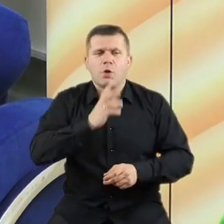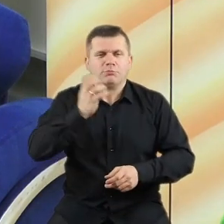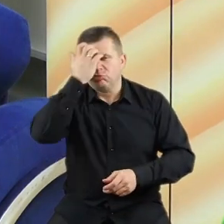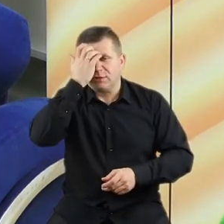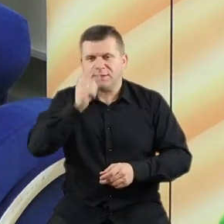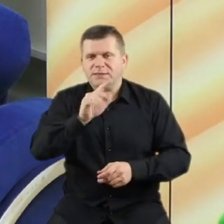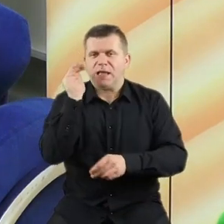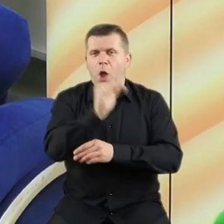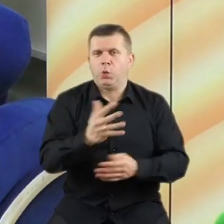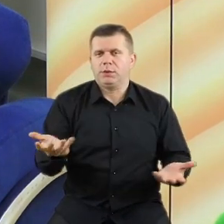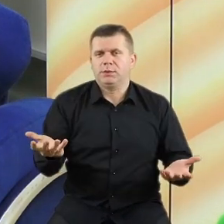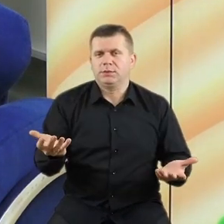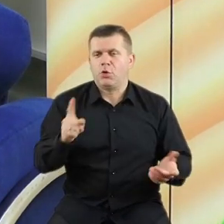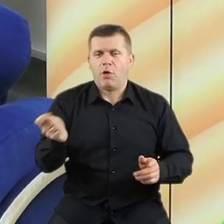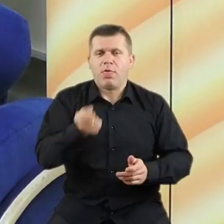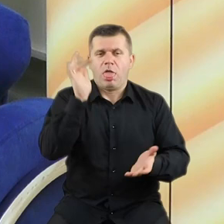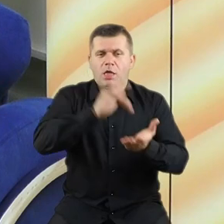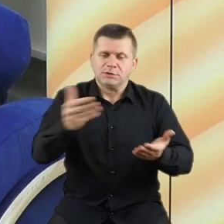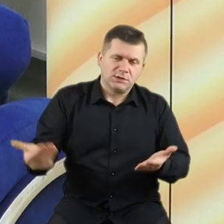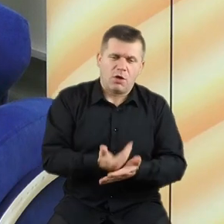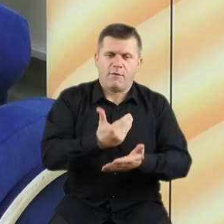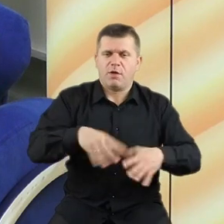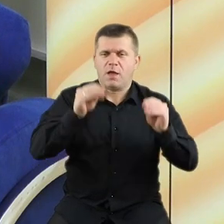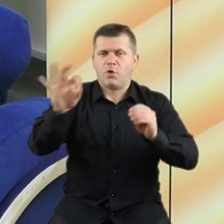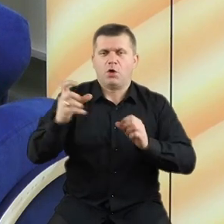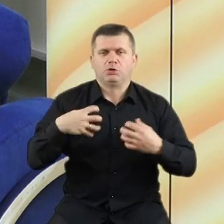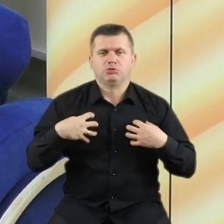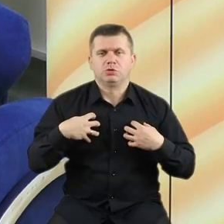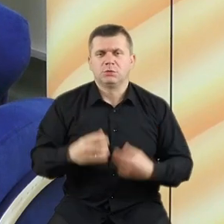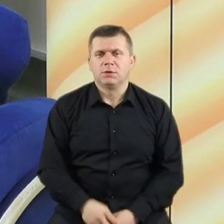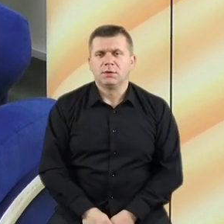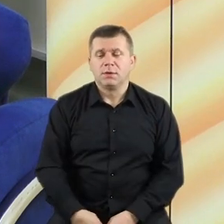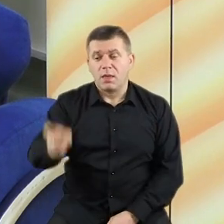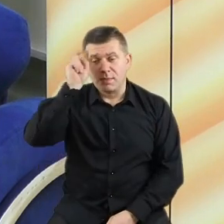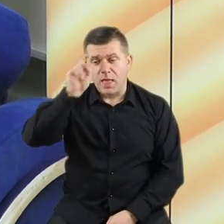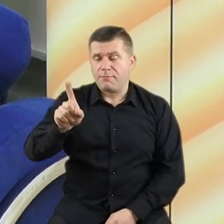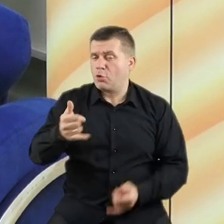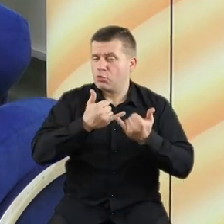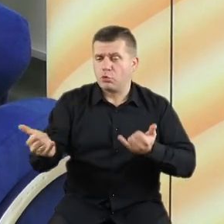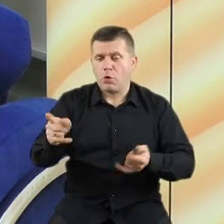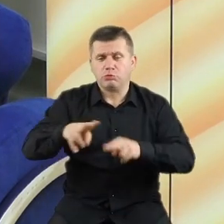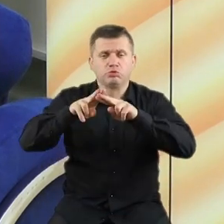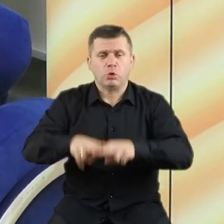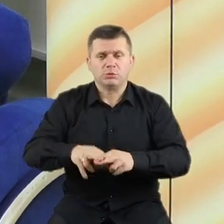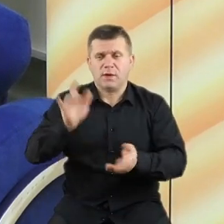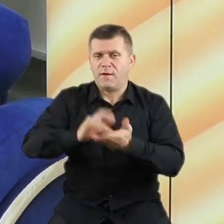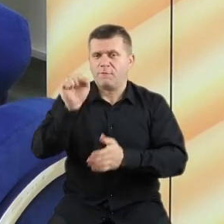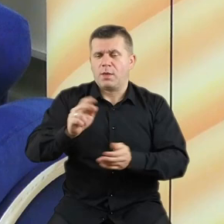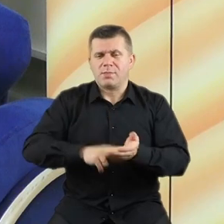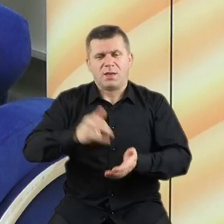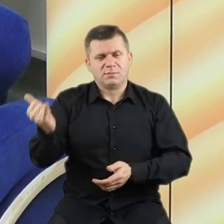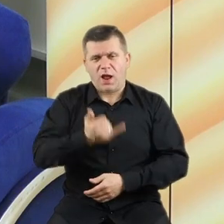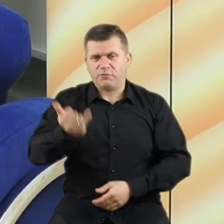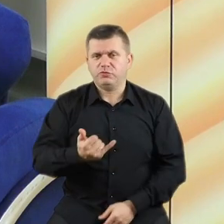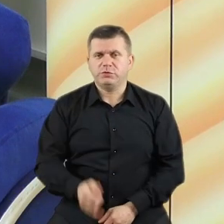no nie wiem, Dziki Zachód. Ona właśnie tam jedzie i zaczyna swoje życie. I ta Niemka wskutek różnych okoliczności została we Wrocławiu